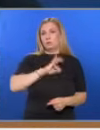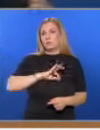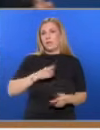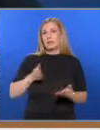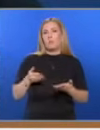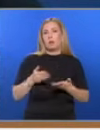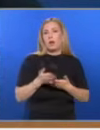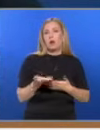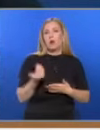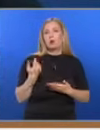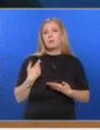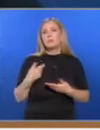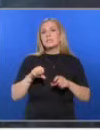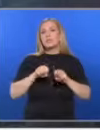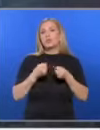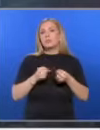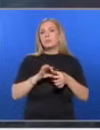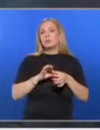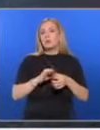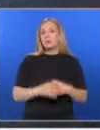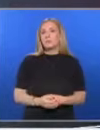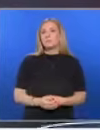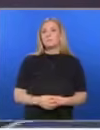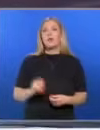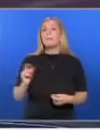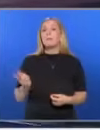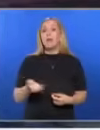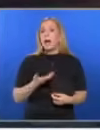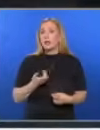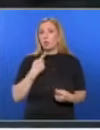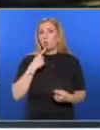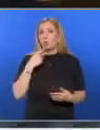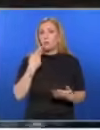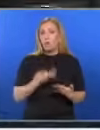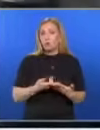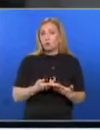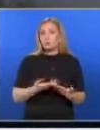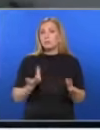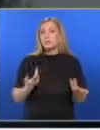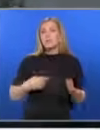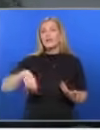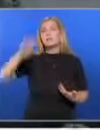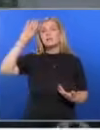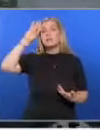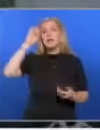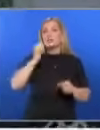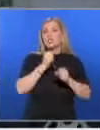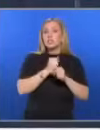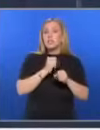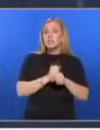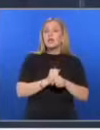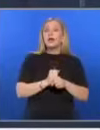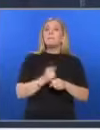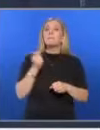прокарат още преди изчупването на сглобката. Бягане от отговорност. Така изпълняващия длъжността председател на БСП